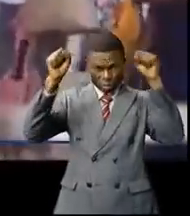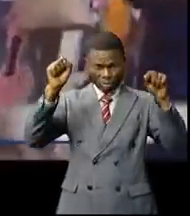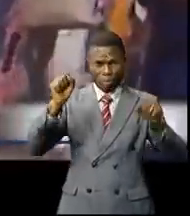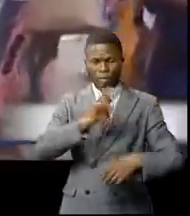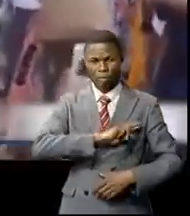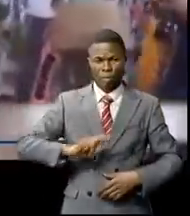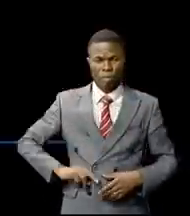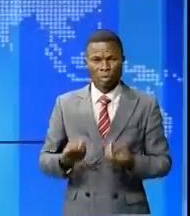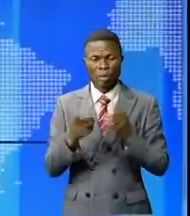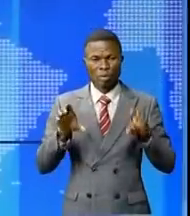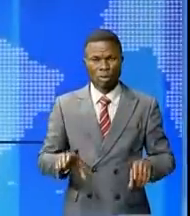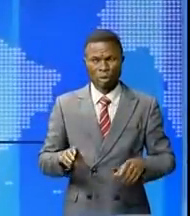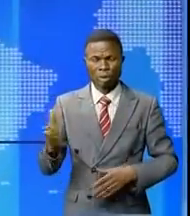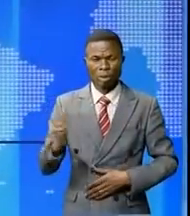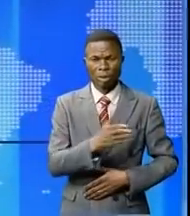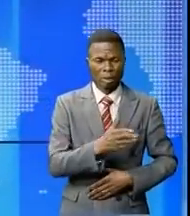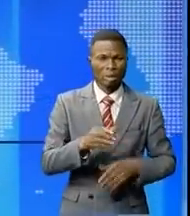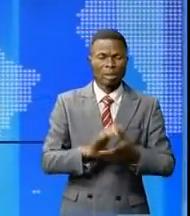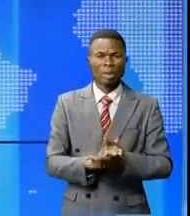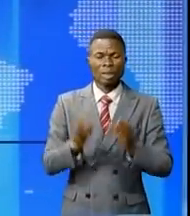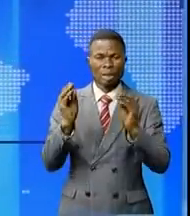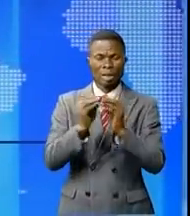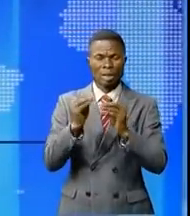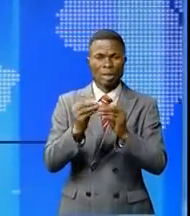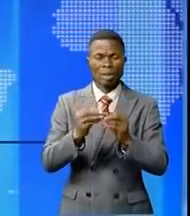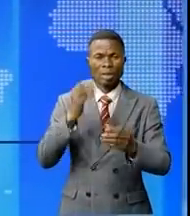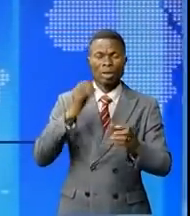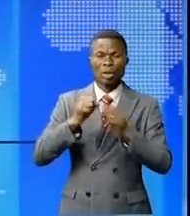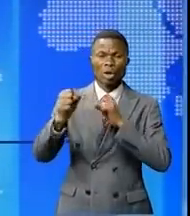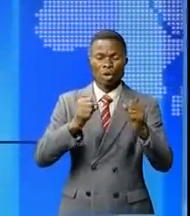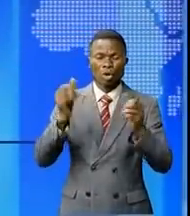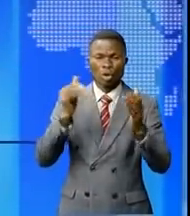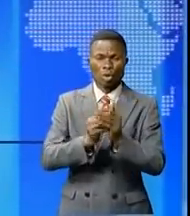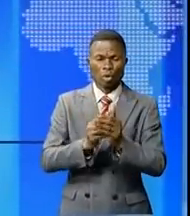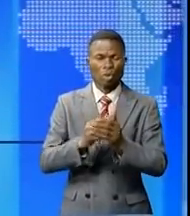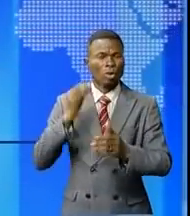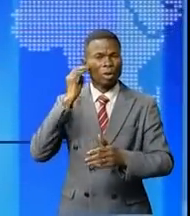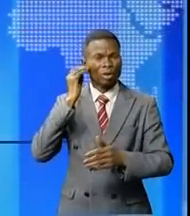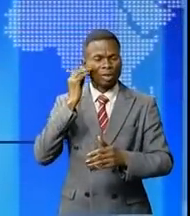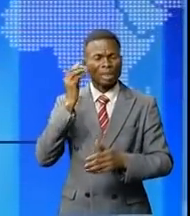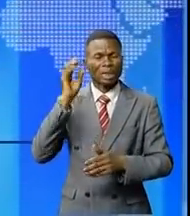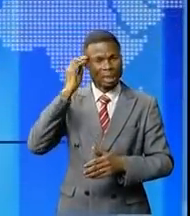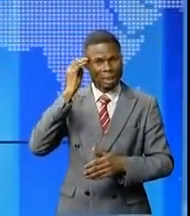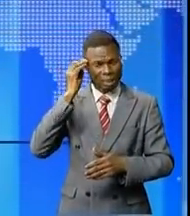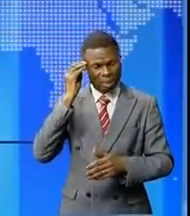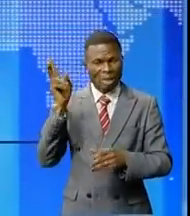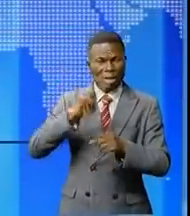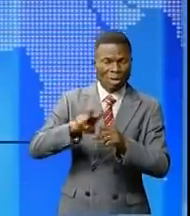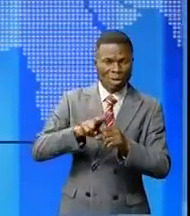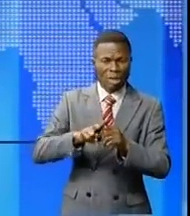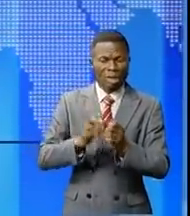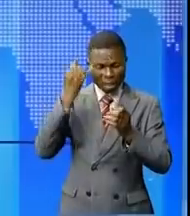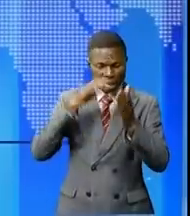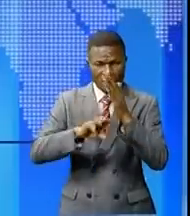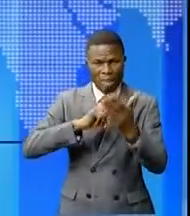de la république cet athénée sur la lutte contre le vih sida une formation qui rentre dans la ligne droite dès l'engagement à